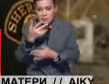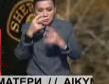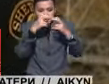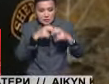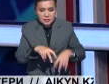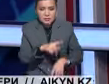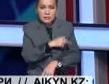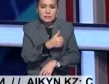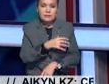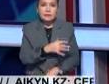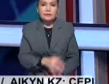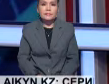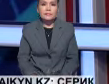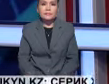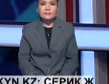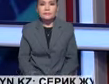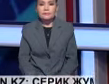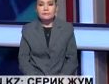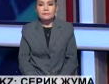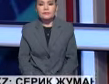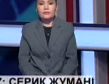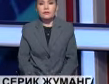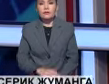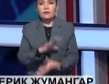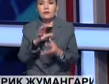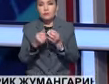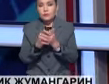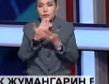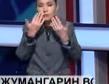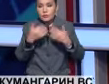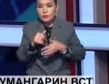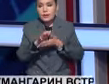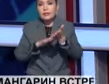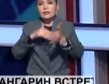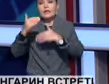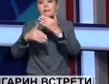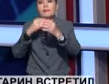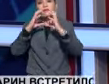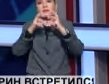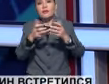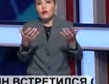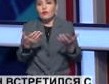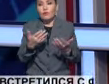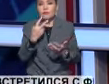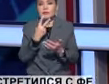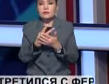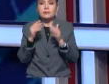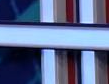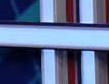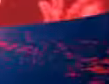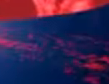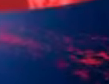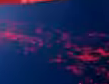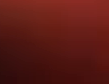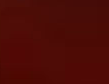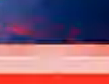медики. На этом у меня все. Мы будем следить за развитием событий в мире. До встречи через неделю.